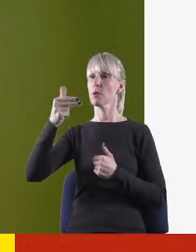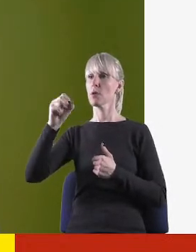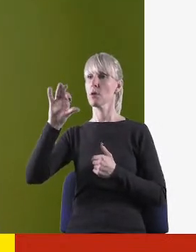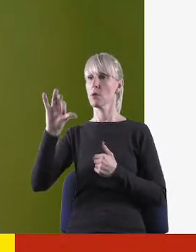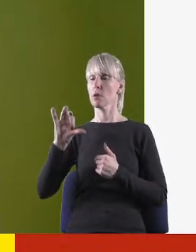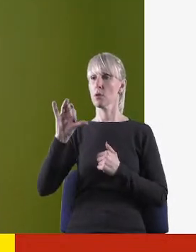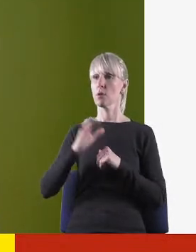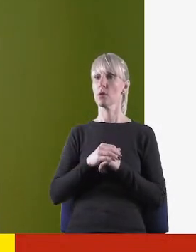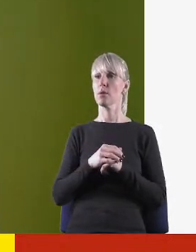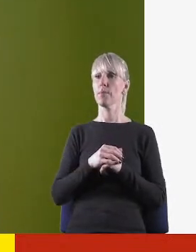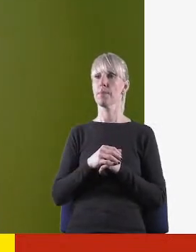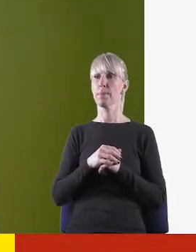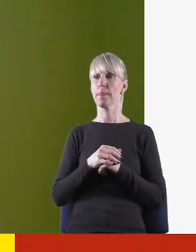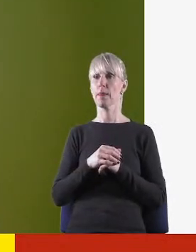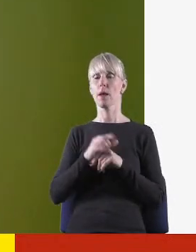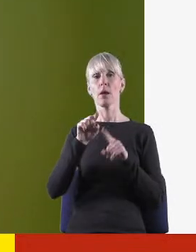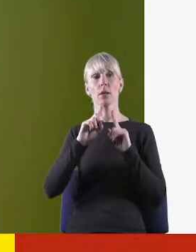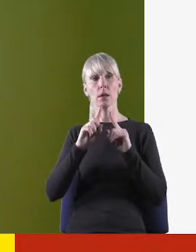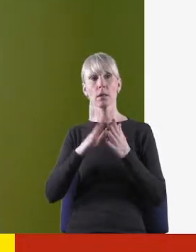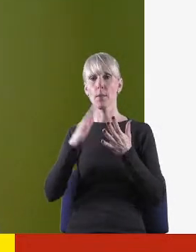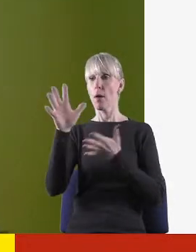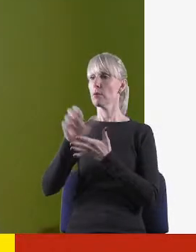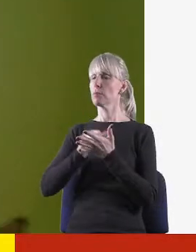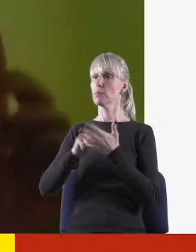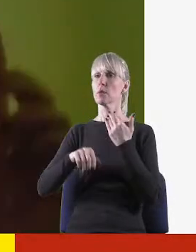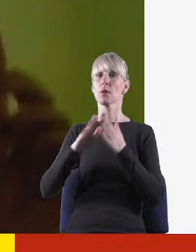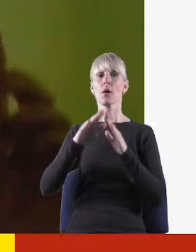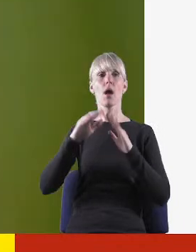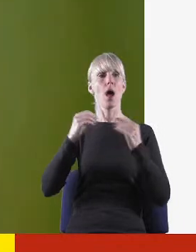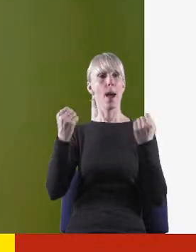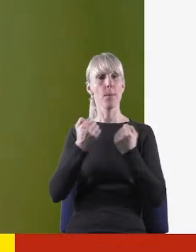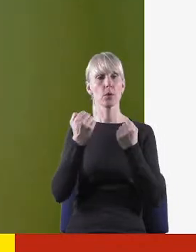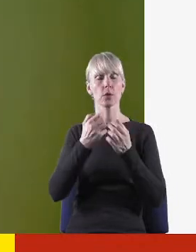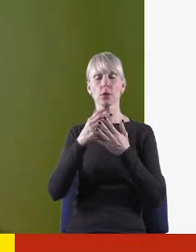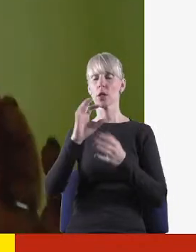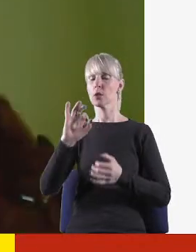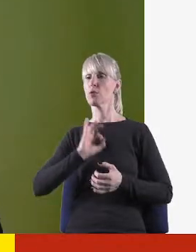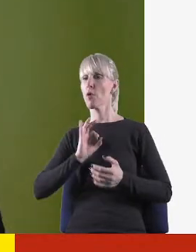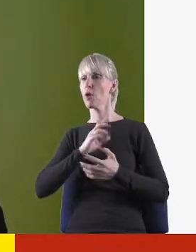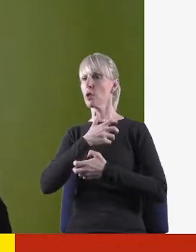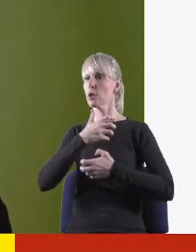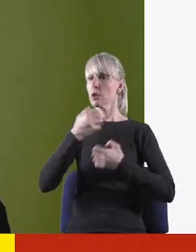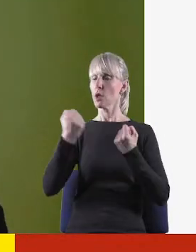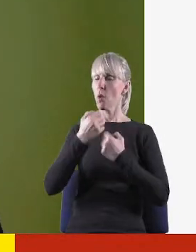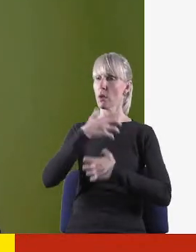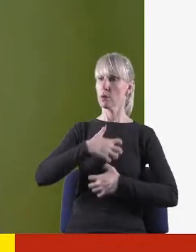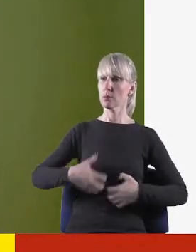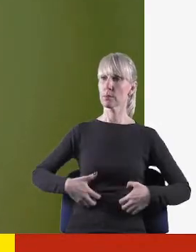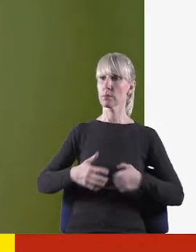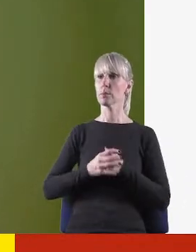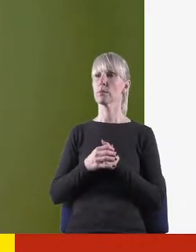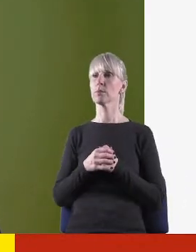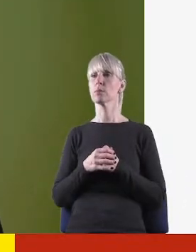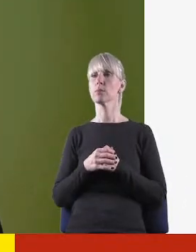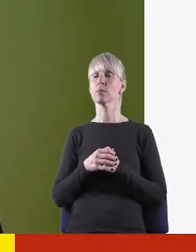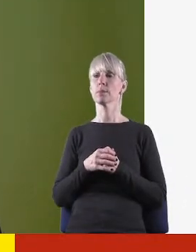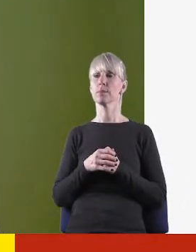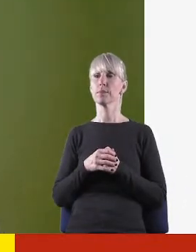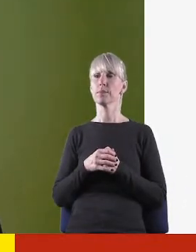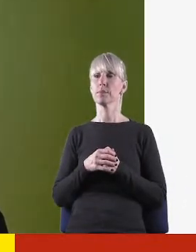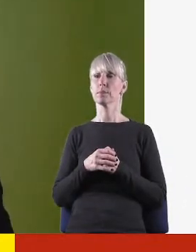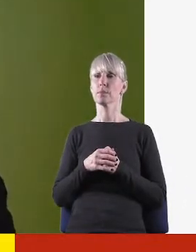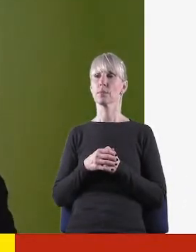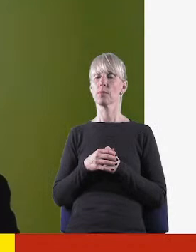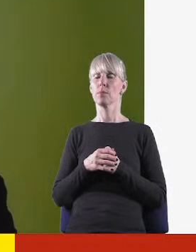możliwość optymalizacji, amortyzacji swojej działalności, amortyzacji w takiej wziętej w cudzysłów. No